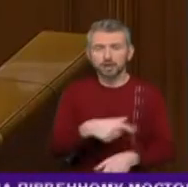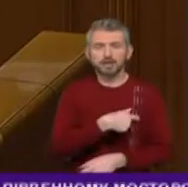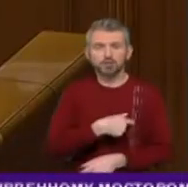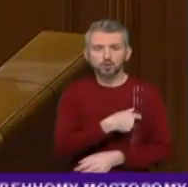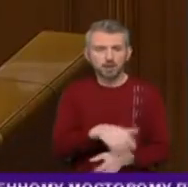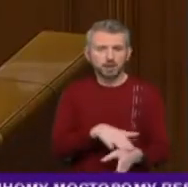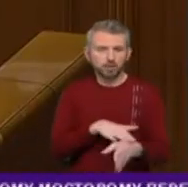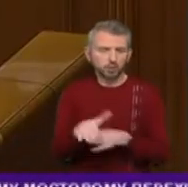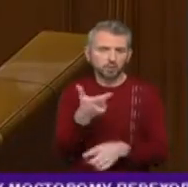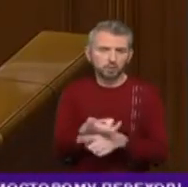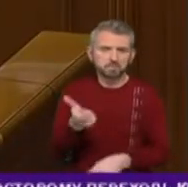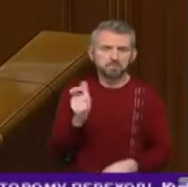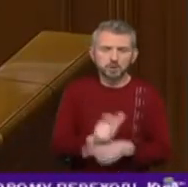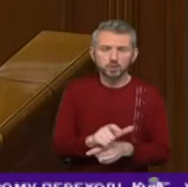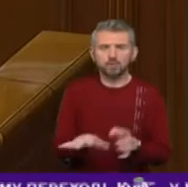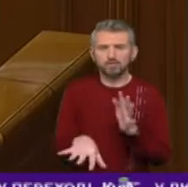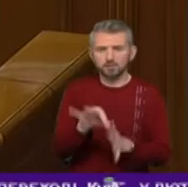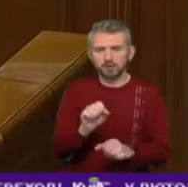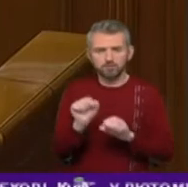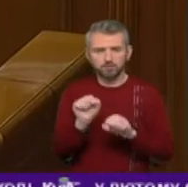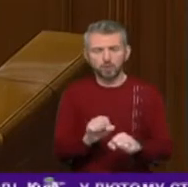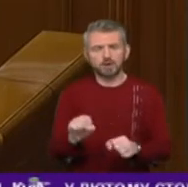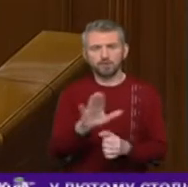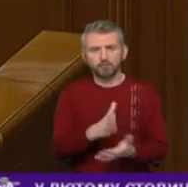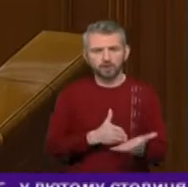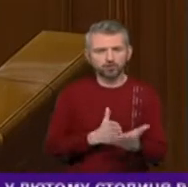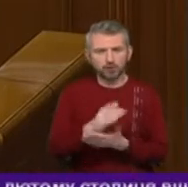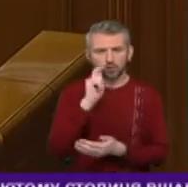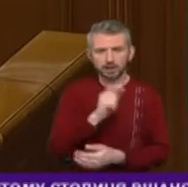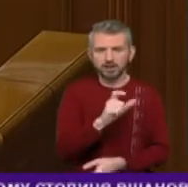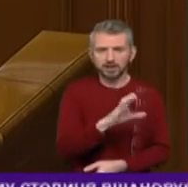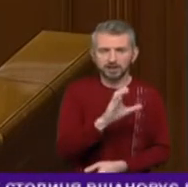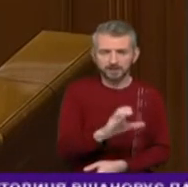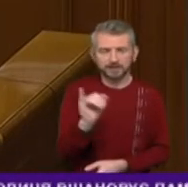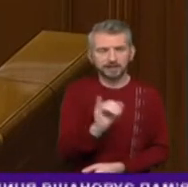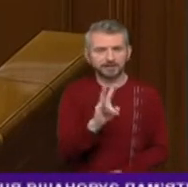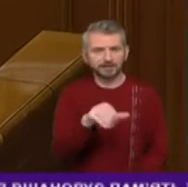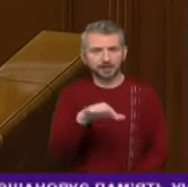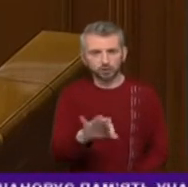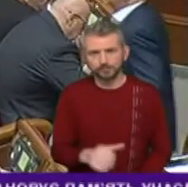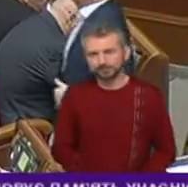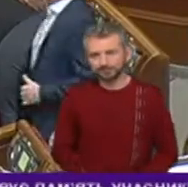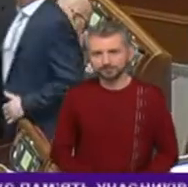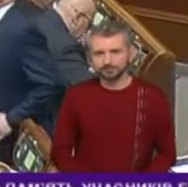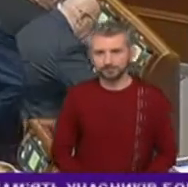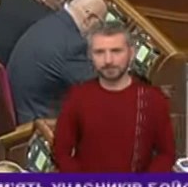депутати абсолютною більшістю вибрали проєвропейський шлях України до ЄС та Північно-Атлантичного